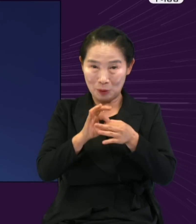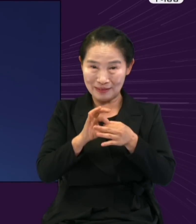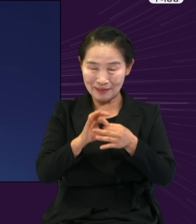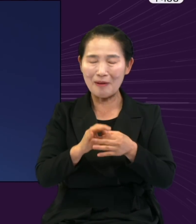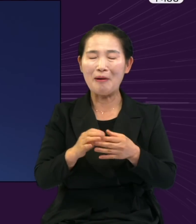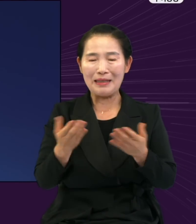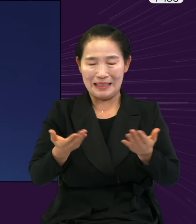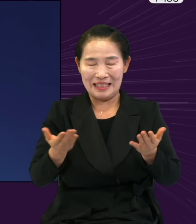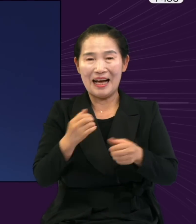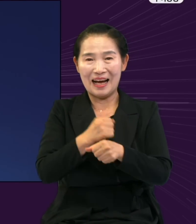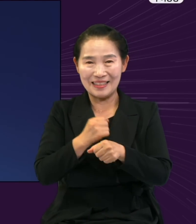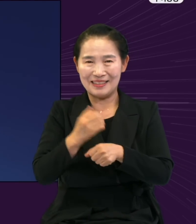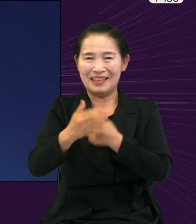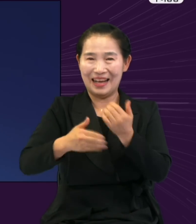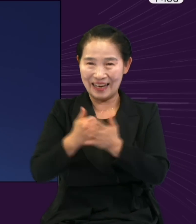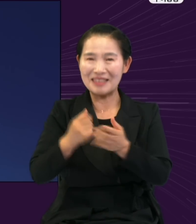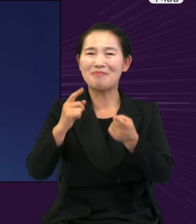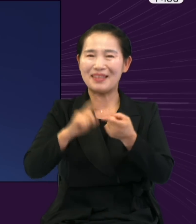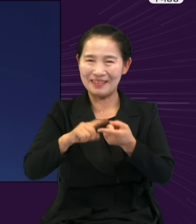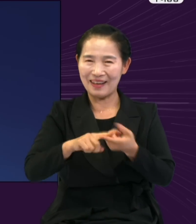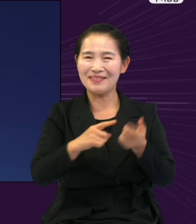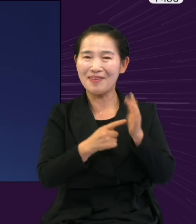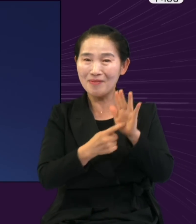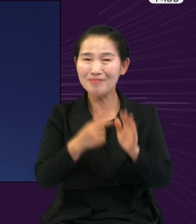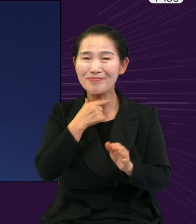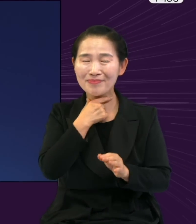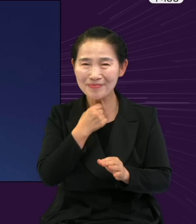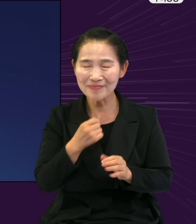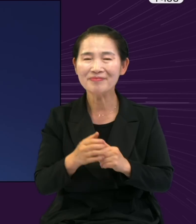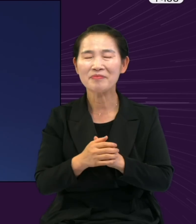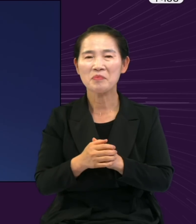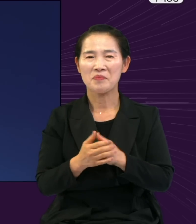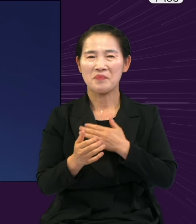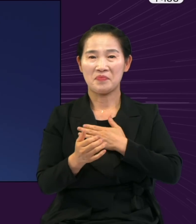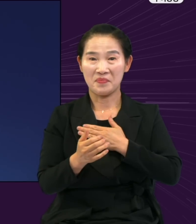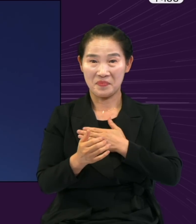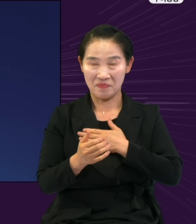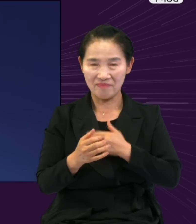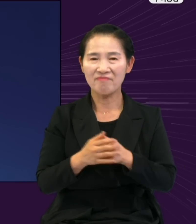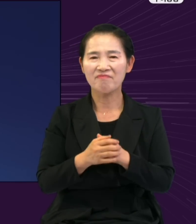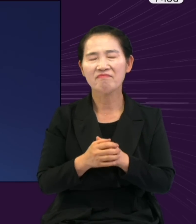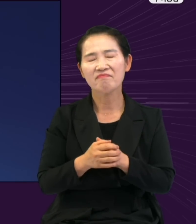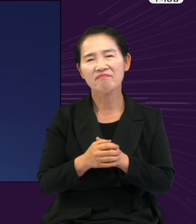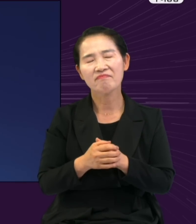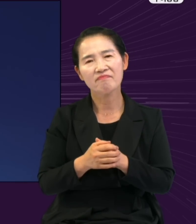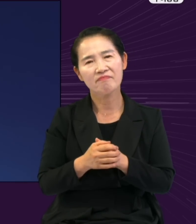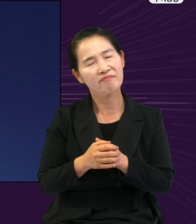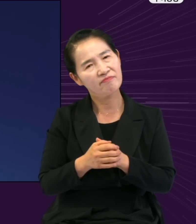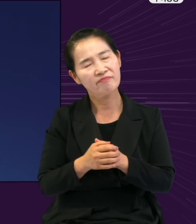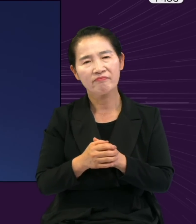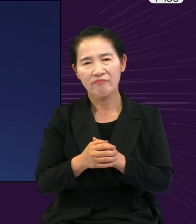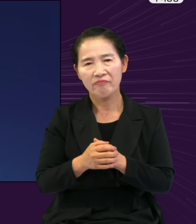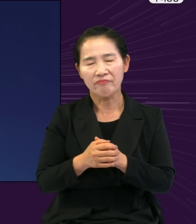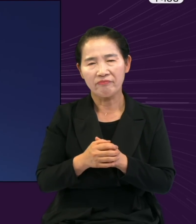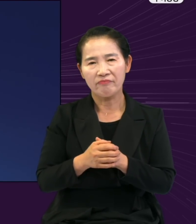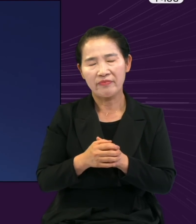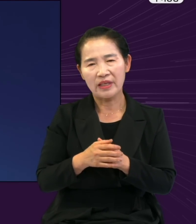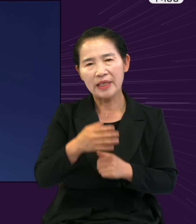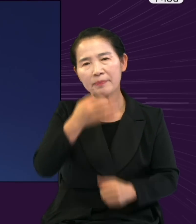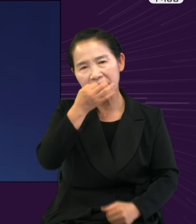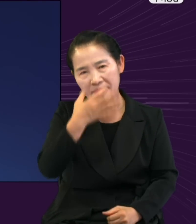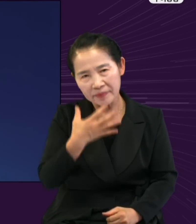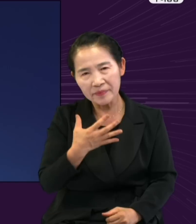여러분과 나누려고 합니다. 저는 자주 헉헉거리며 새벽 찬